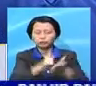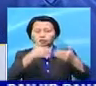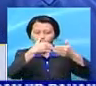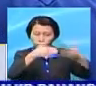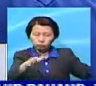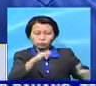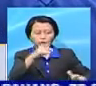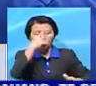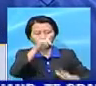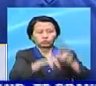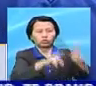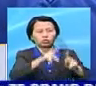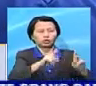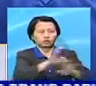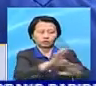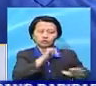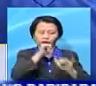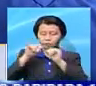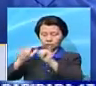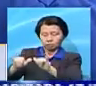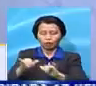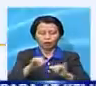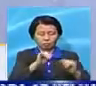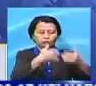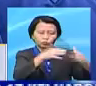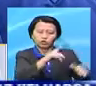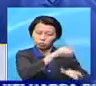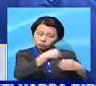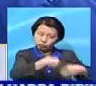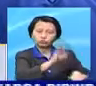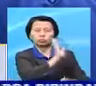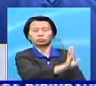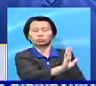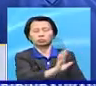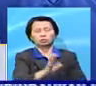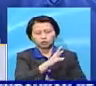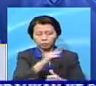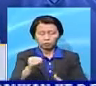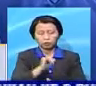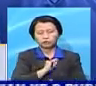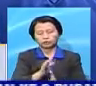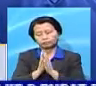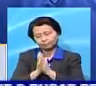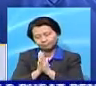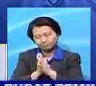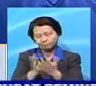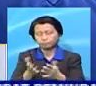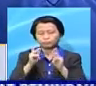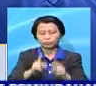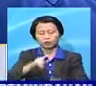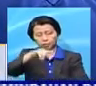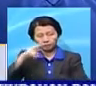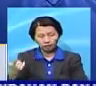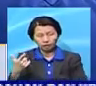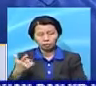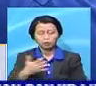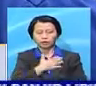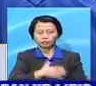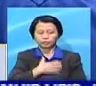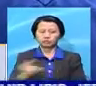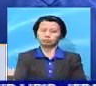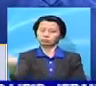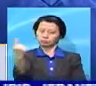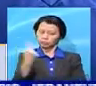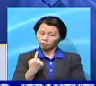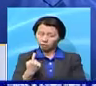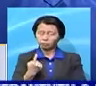orang-orang yang bukan duduk dalam Kampung Baru ataupun bukan orang Kampung Baru. Saya juga merayu kepada pihak-pihak lain supaya datang ke tengah